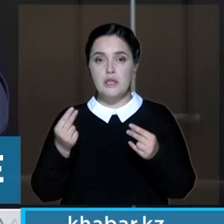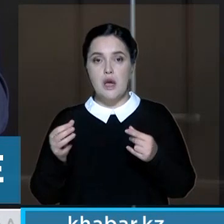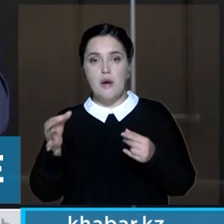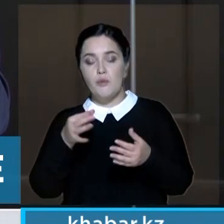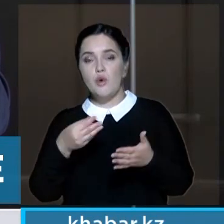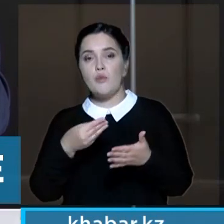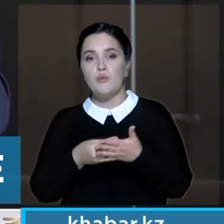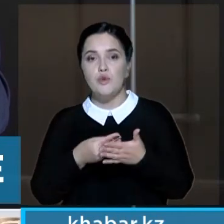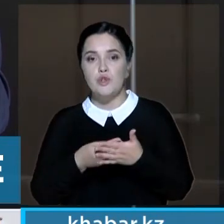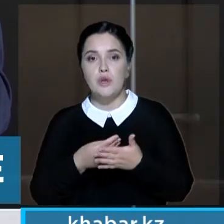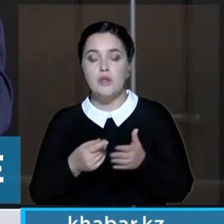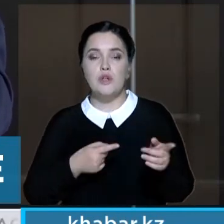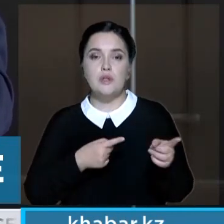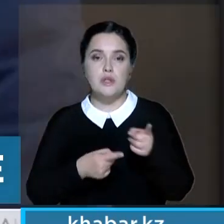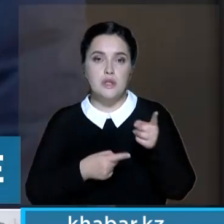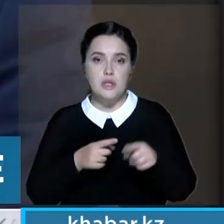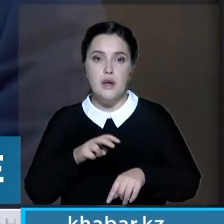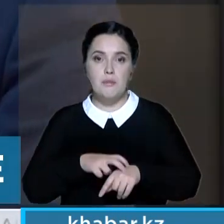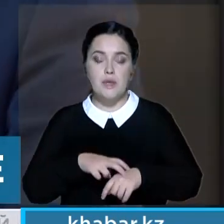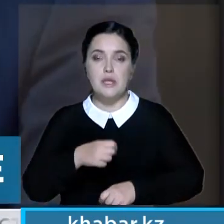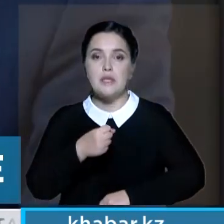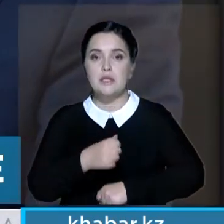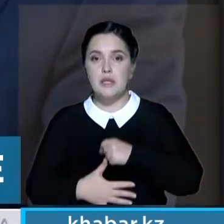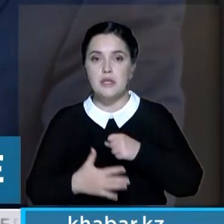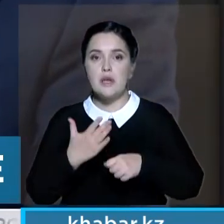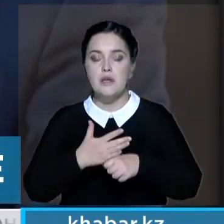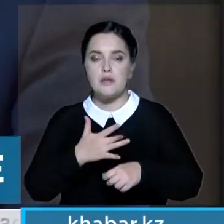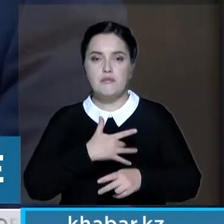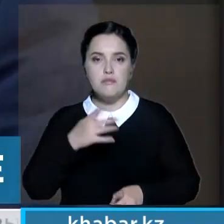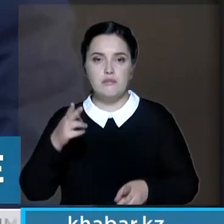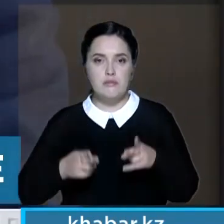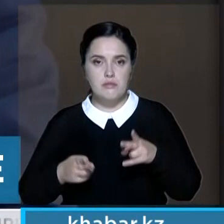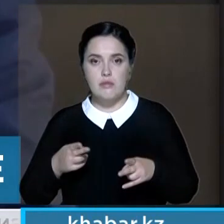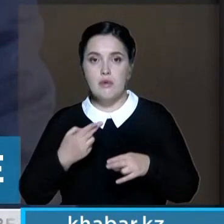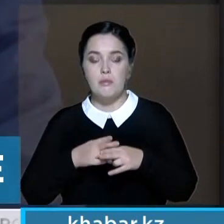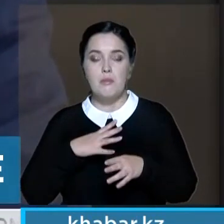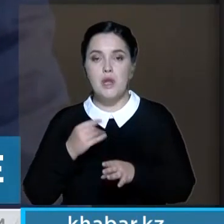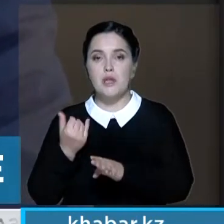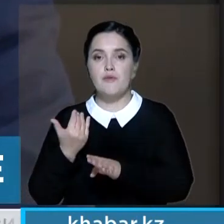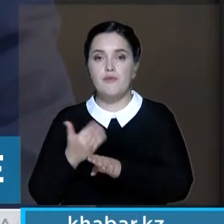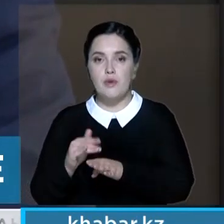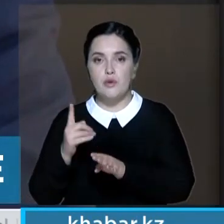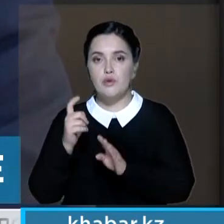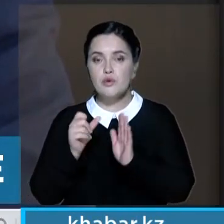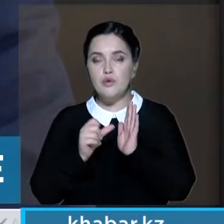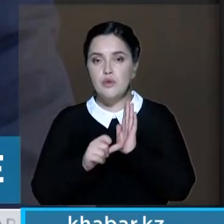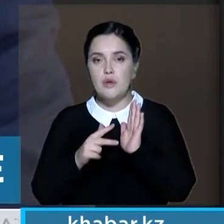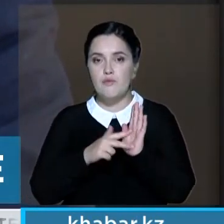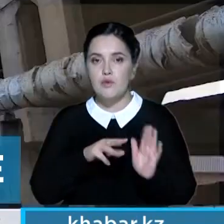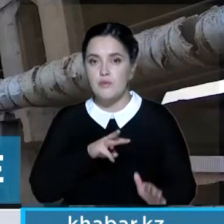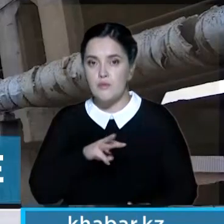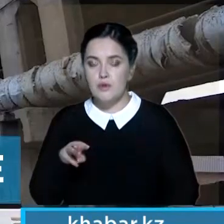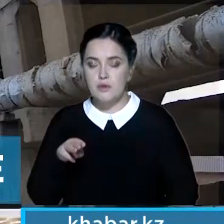бюджета. На базе Жасказганского медцентра открыт кардиологический центр, на что было выделено 168 миллионов